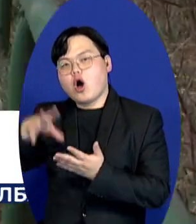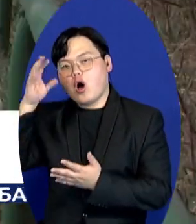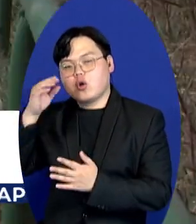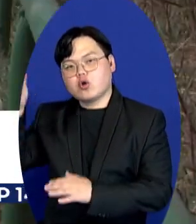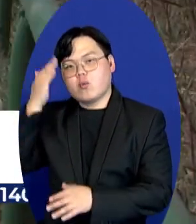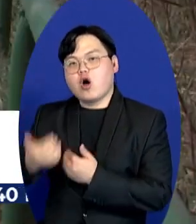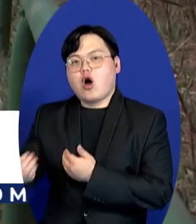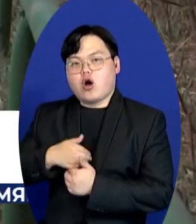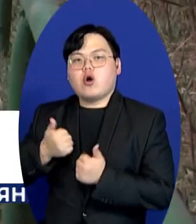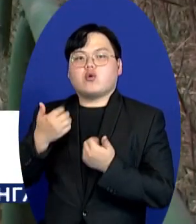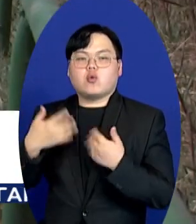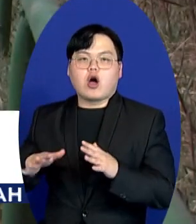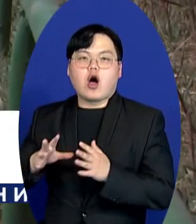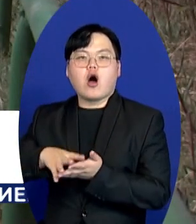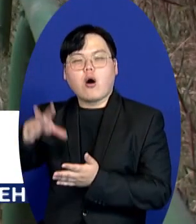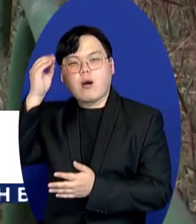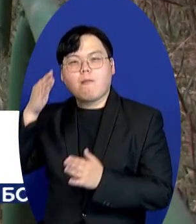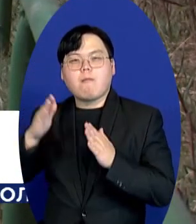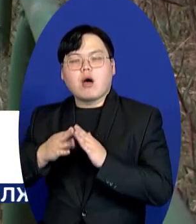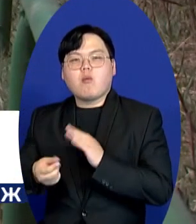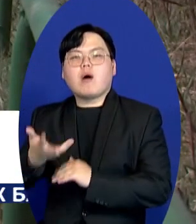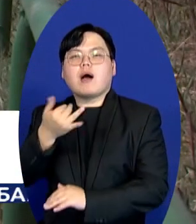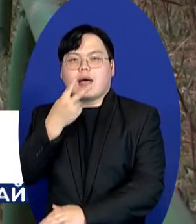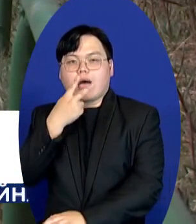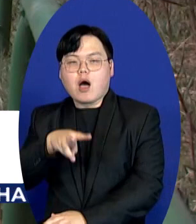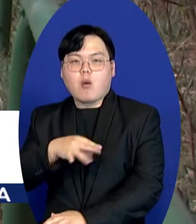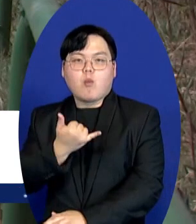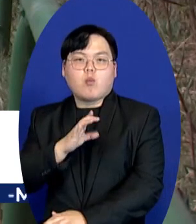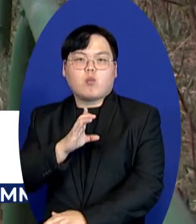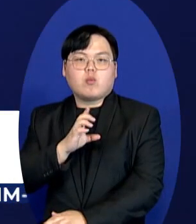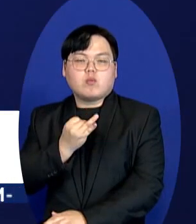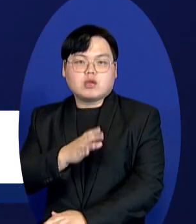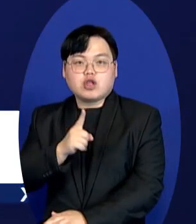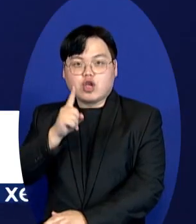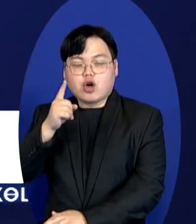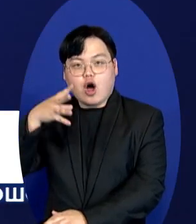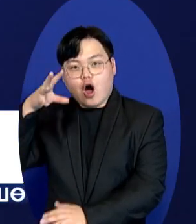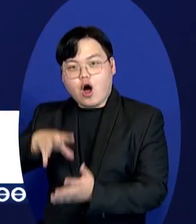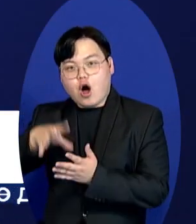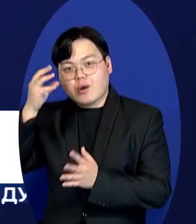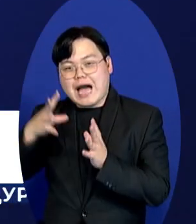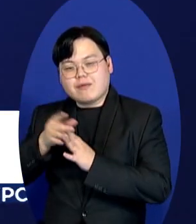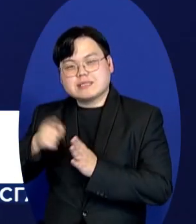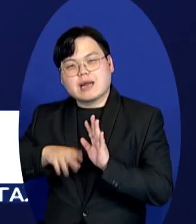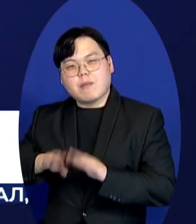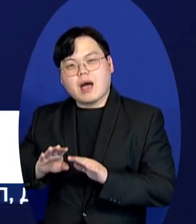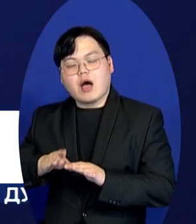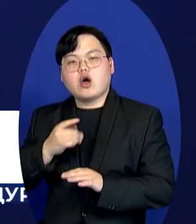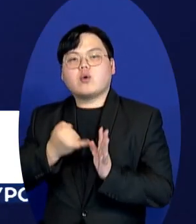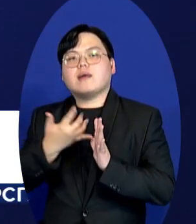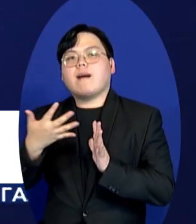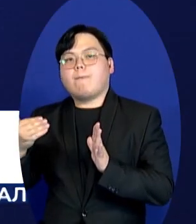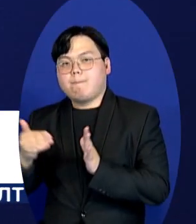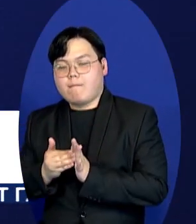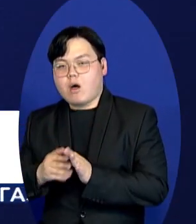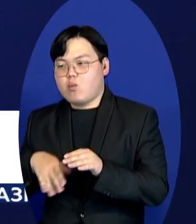байна. Оюутны байрнуудын үнийг харуул Монгол улсын боловсролын их сургууль нэг оюутан 10 сараар амьдрахад 655,000 төгрөг.